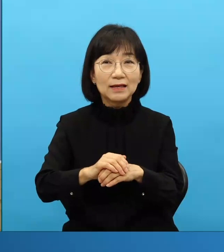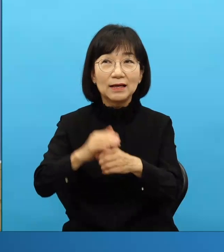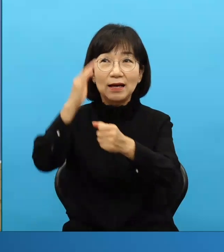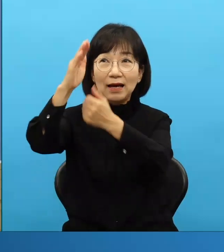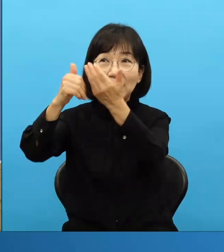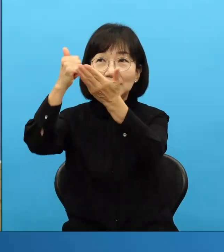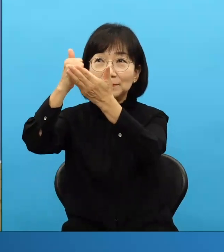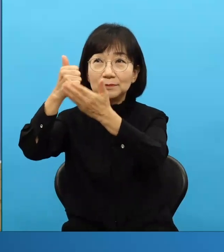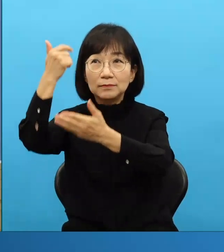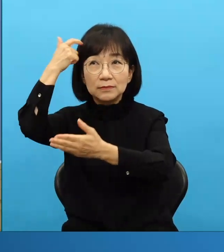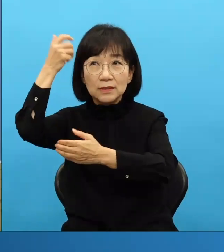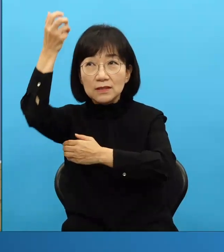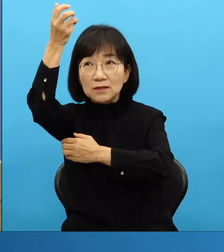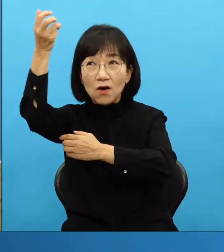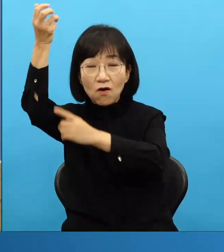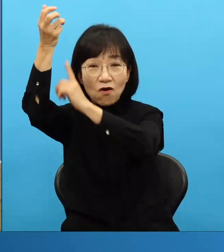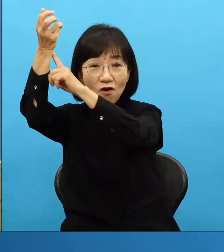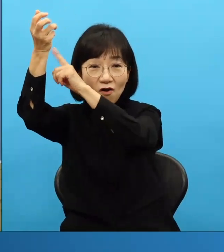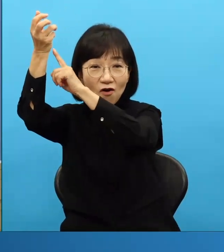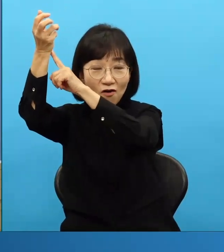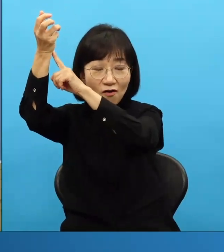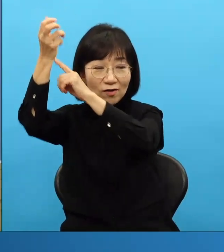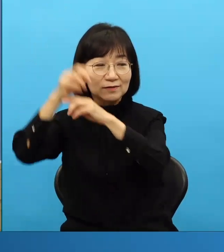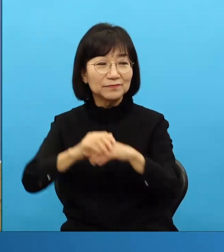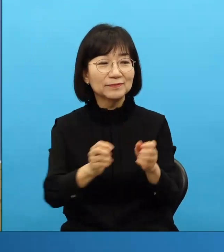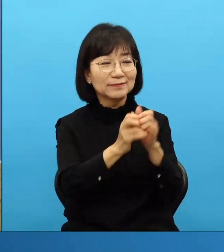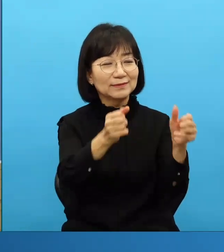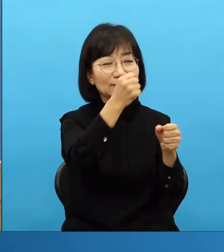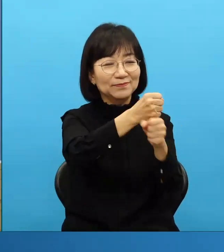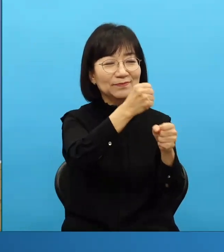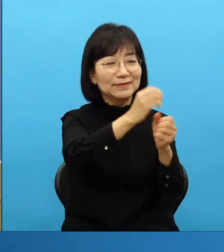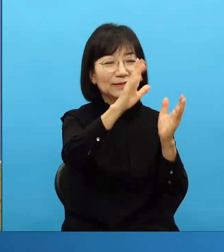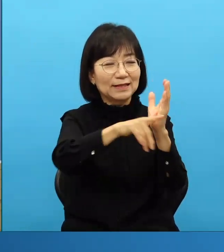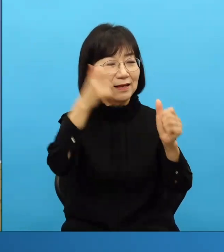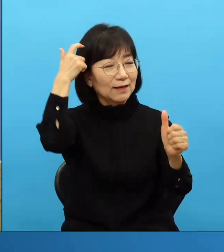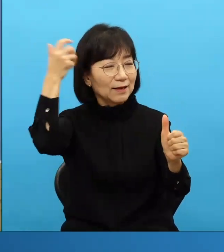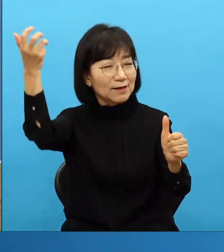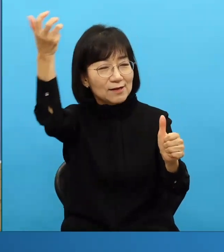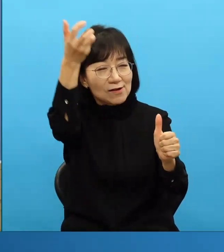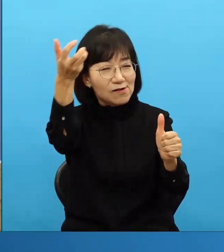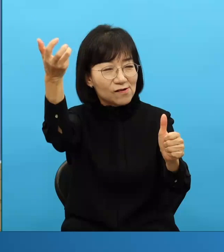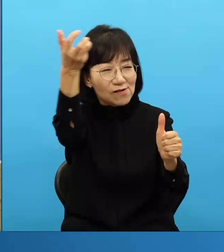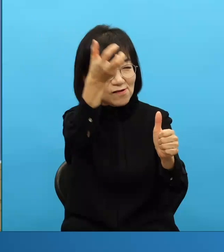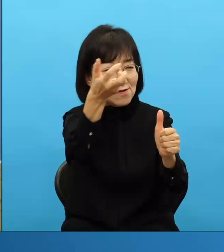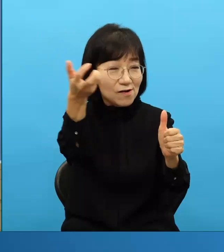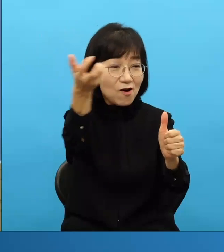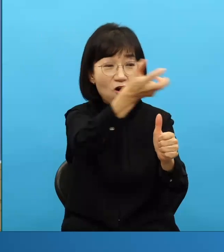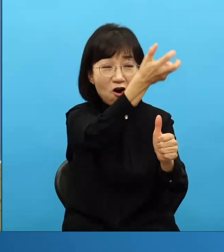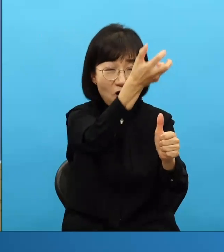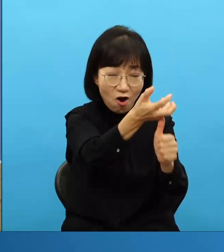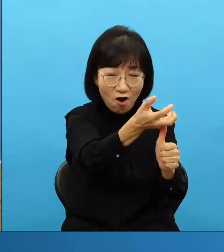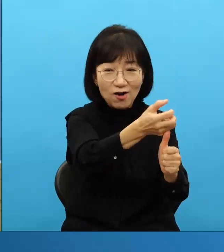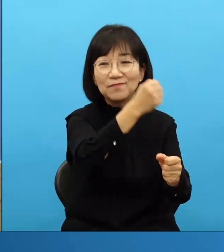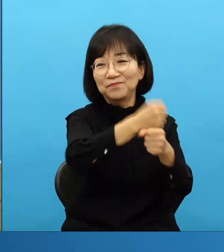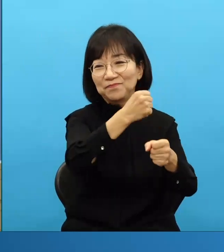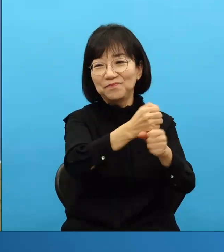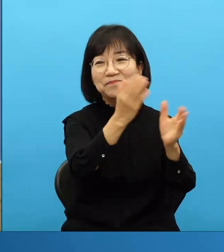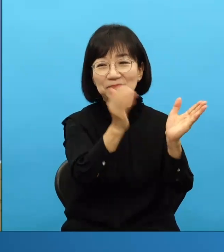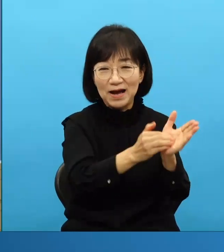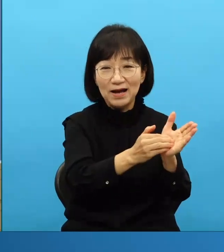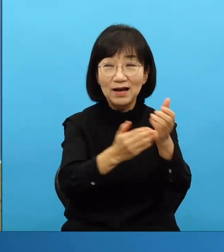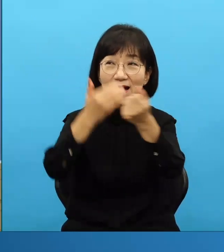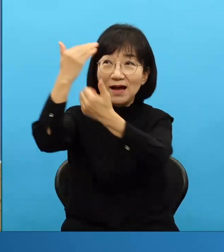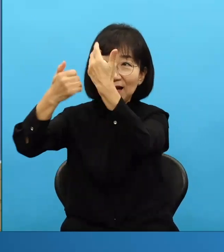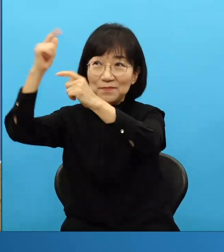인간을 영적인 존재로 창조하셨어요. God who is spirit, when he created man, he created them as spiritual beings. 인간에게 하나님의 형상을